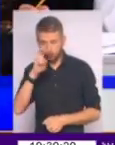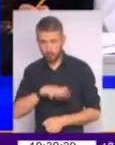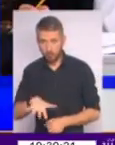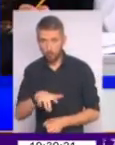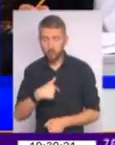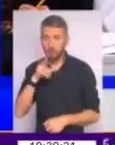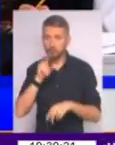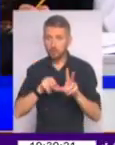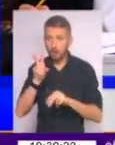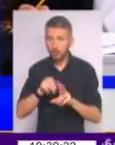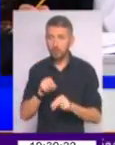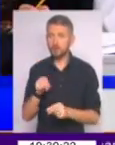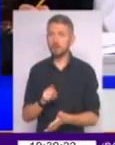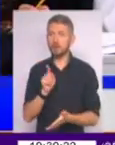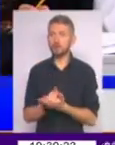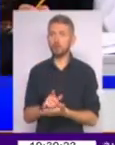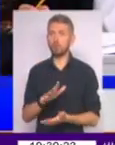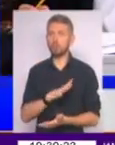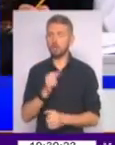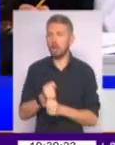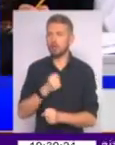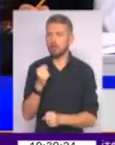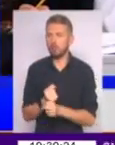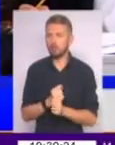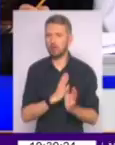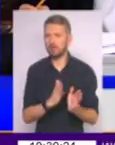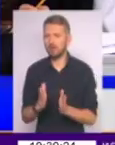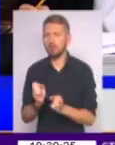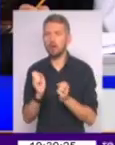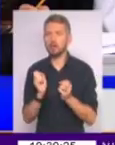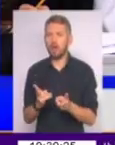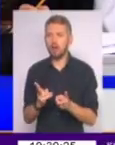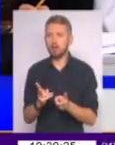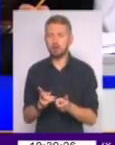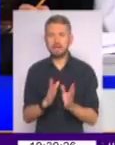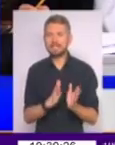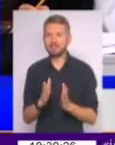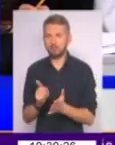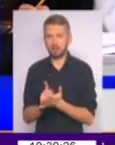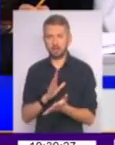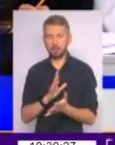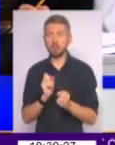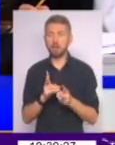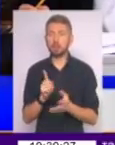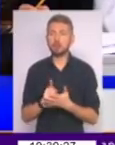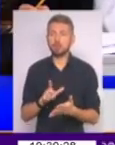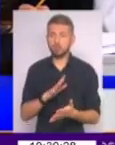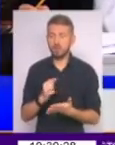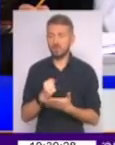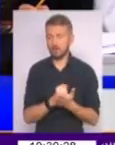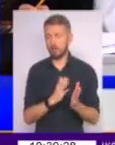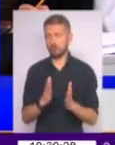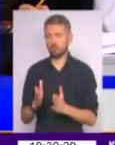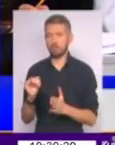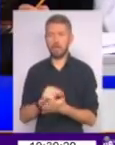Я считаю, здесь должна быть отработана схема, как оно, система, то есть как оно должно быть визовый режим,